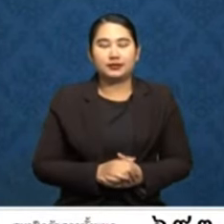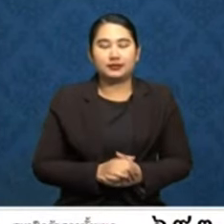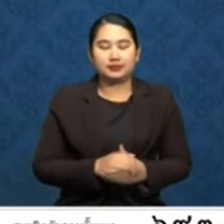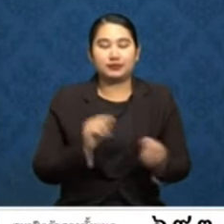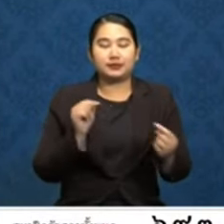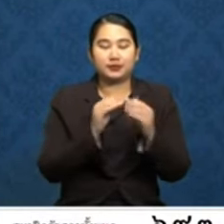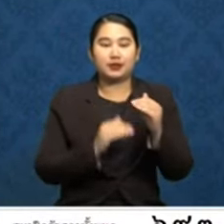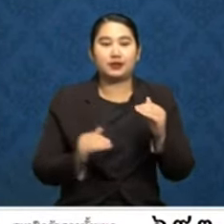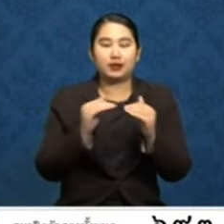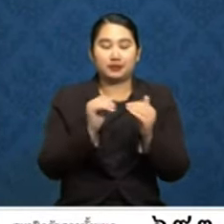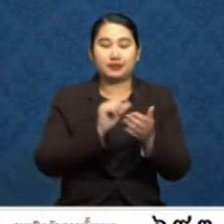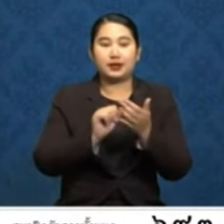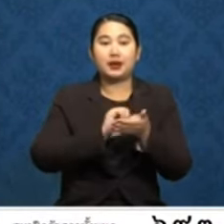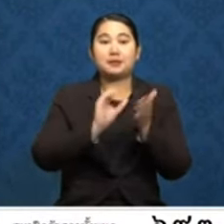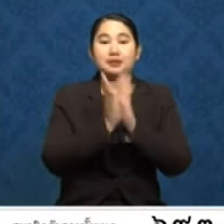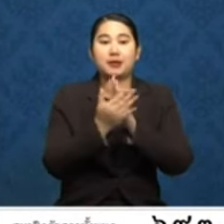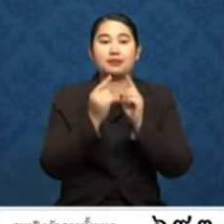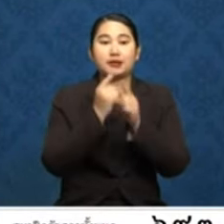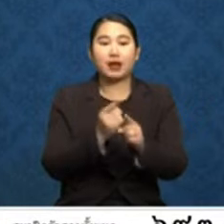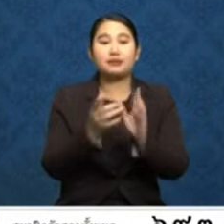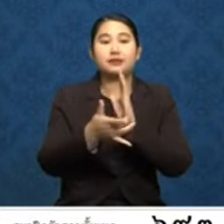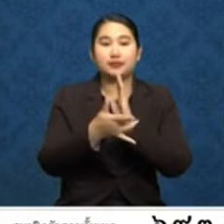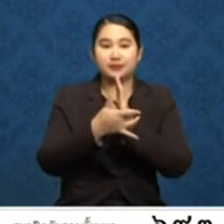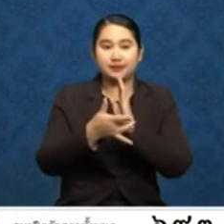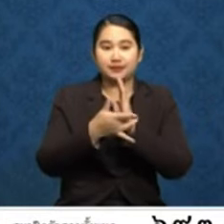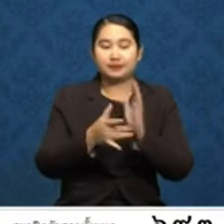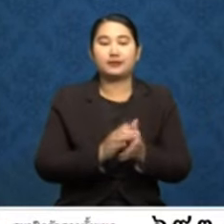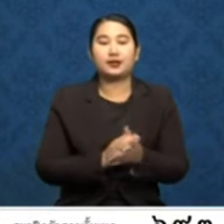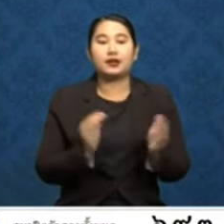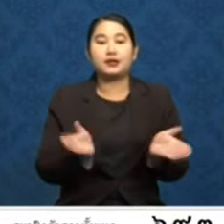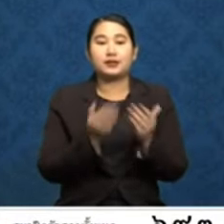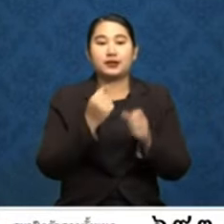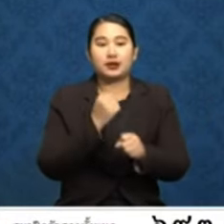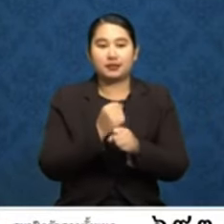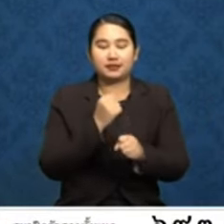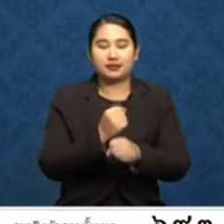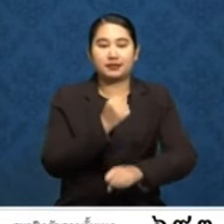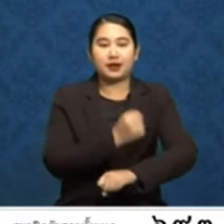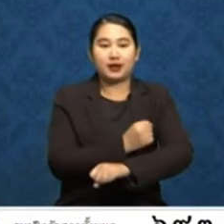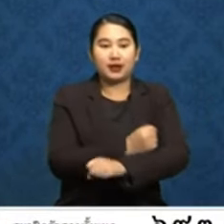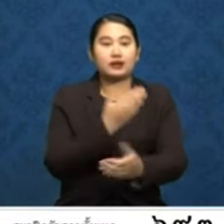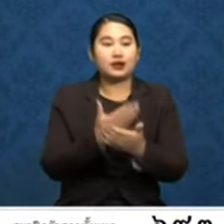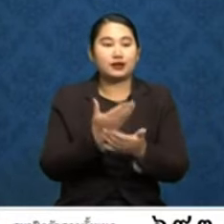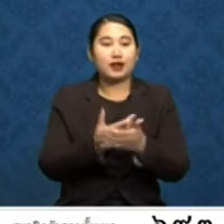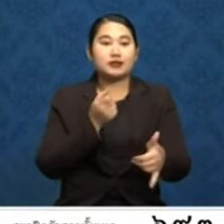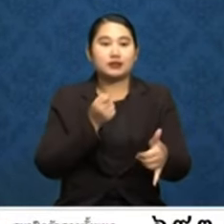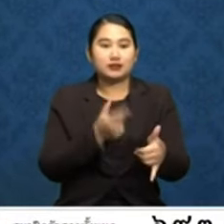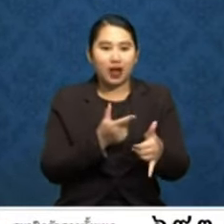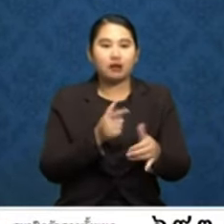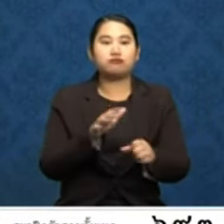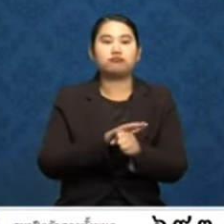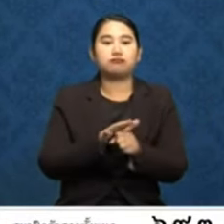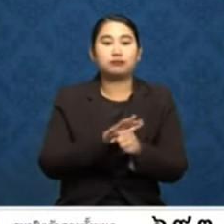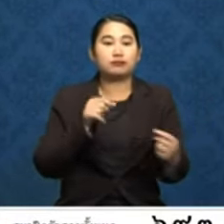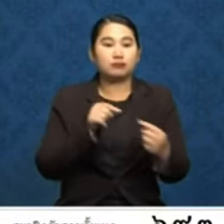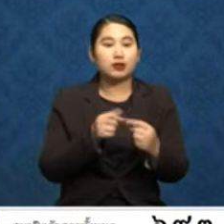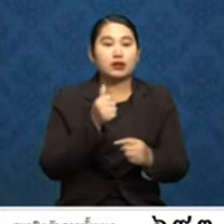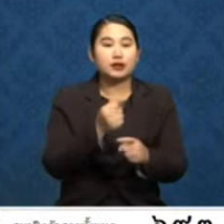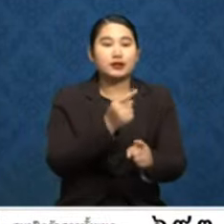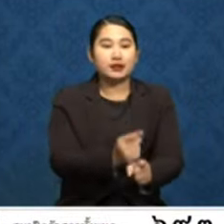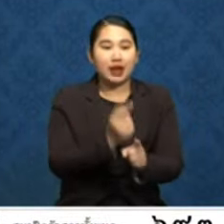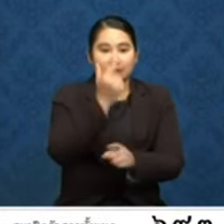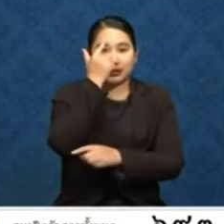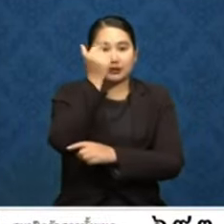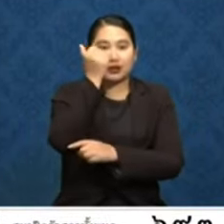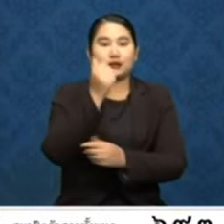ท่าทันการเปลี่ยนแปลงของเทคโนโลยีเพื่อให้แรงงานได้รับค่าจ้างที่เหมาะสมกับทักษะที่เพิ่ม